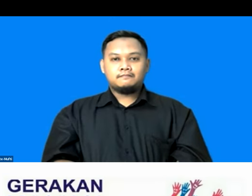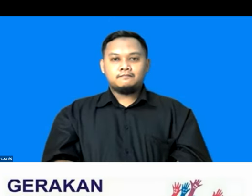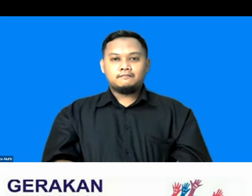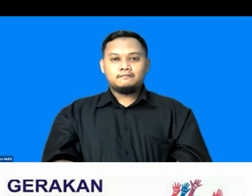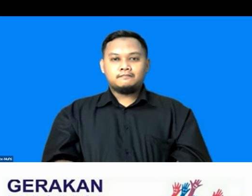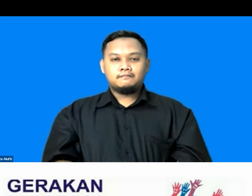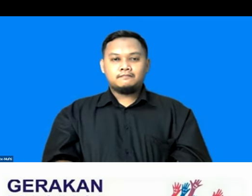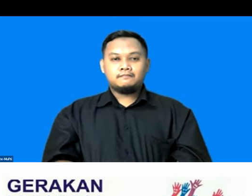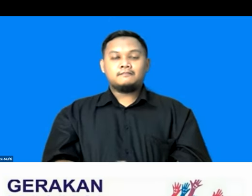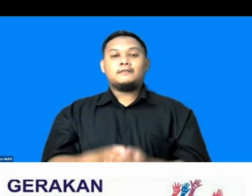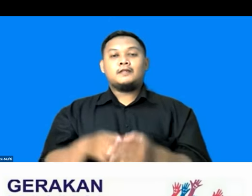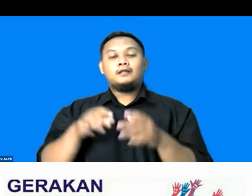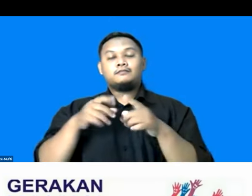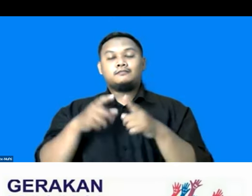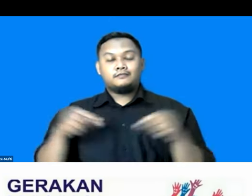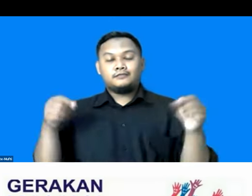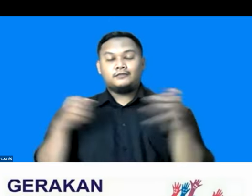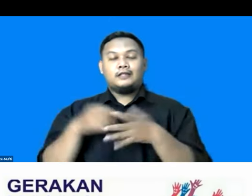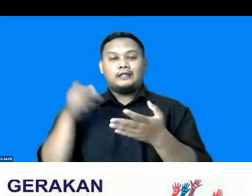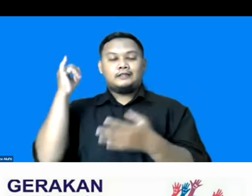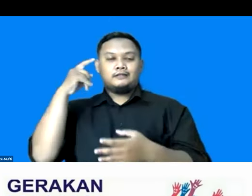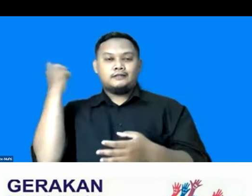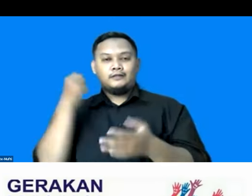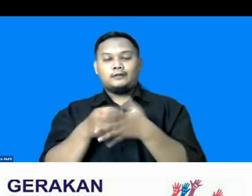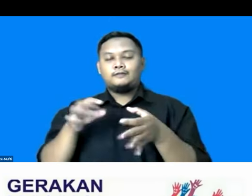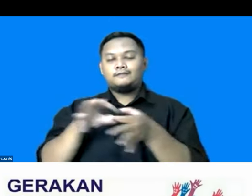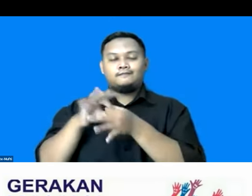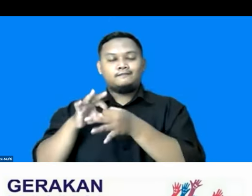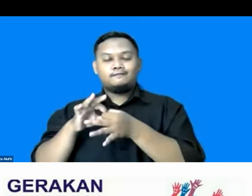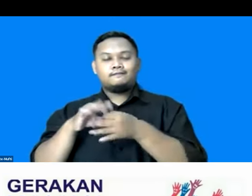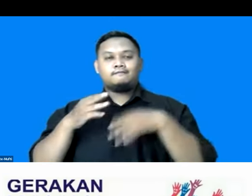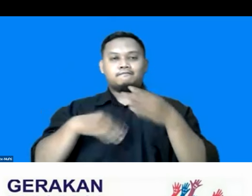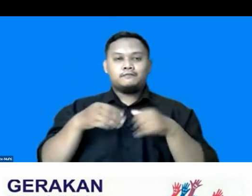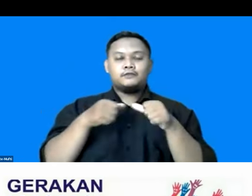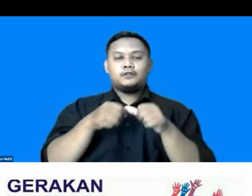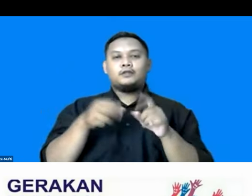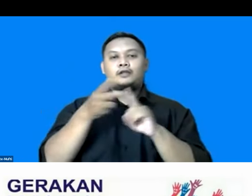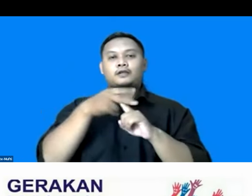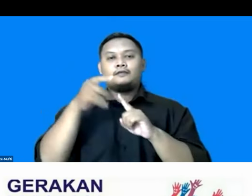GICA, Japan International Cooperation Agency, dan SIF,